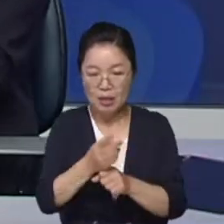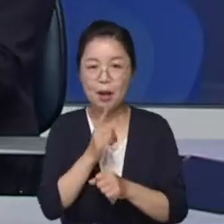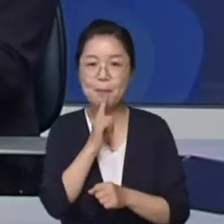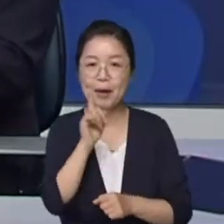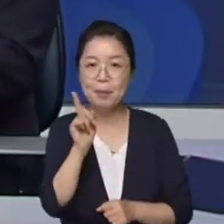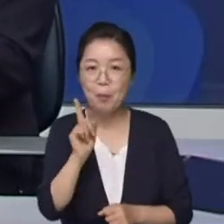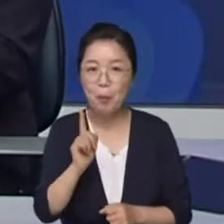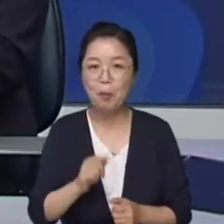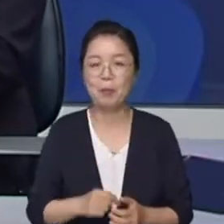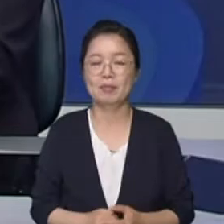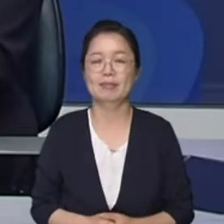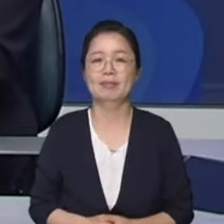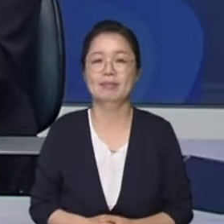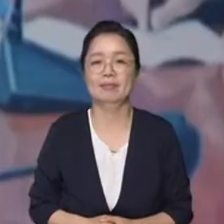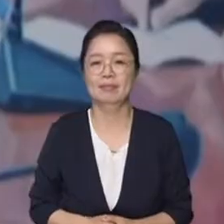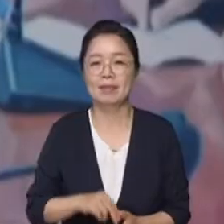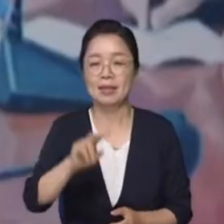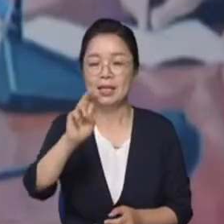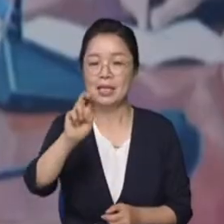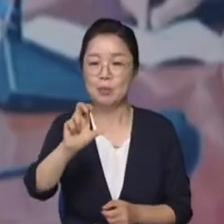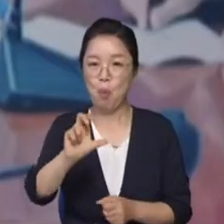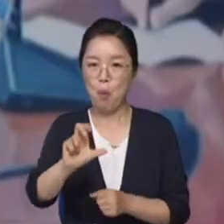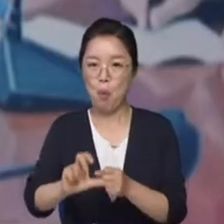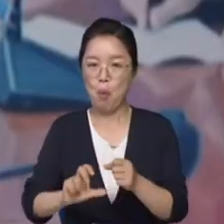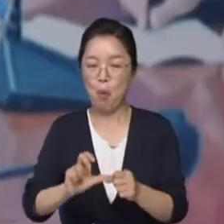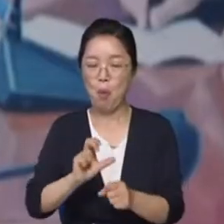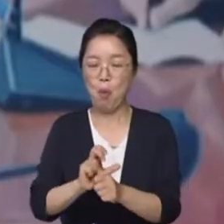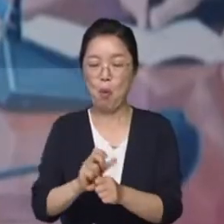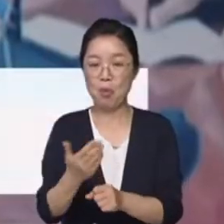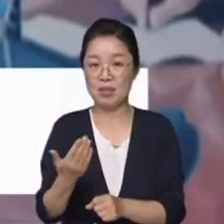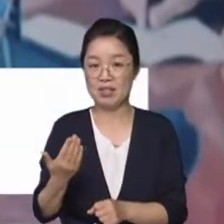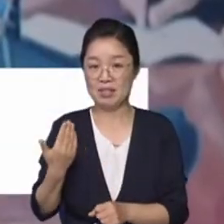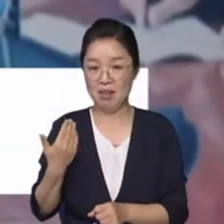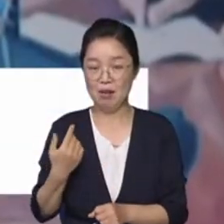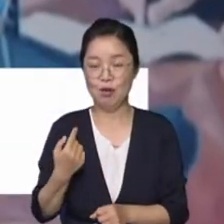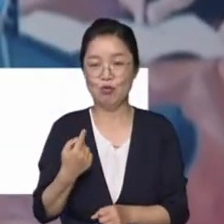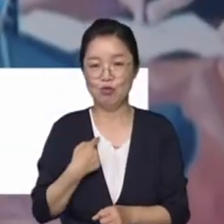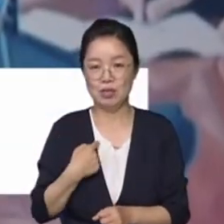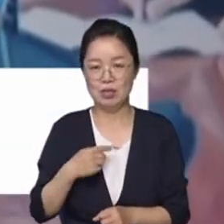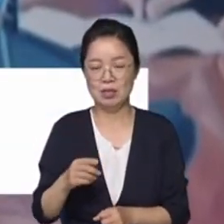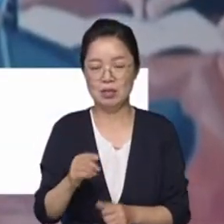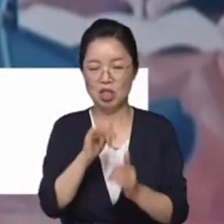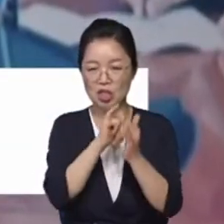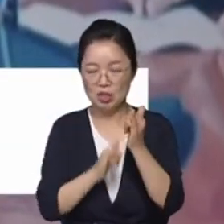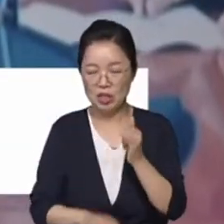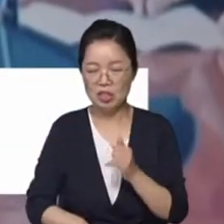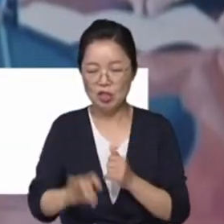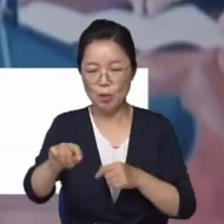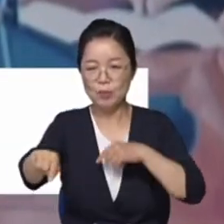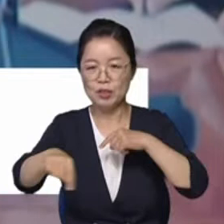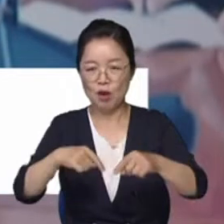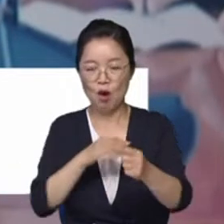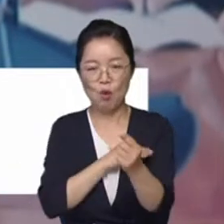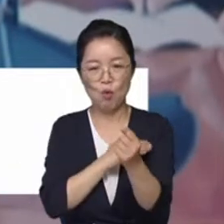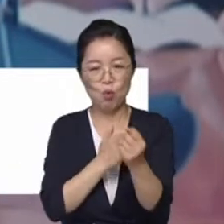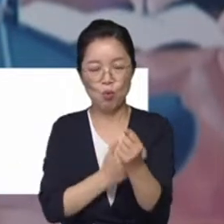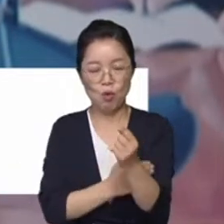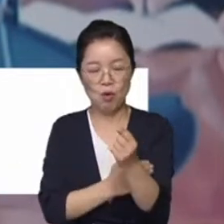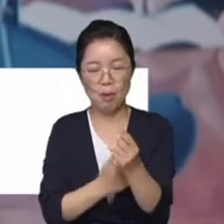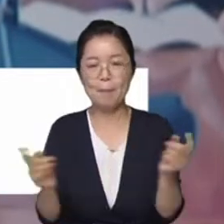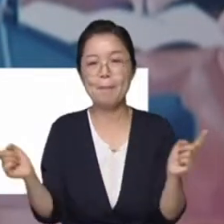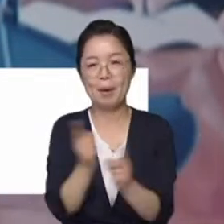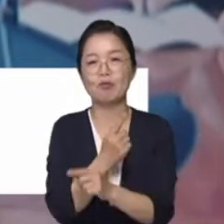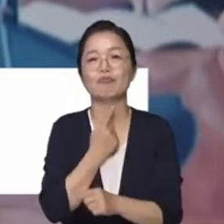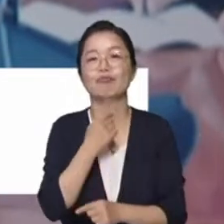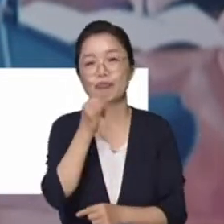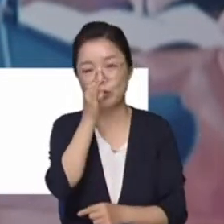말씀해 주시죠. 25년 전에 DJP 연합으로 우리는 역사상 최초의 정권교체를 했습니다.